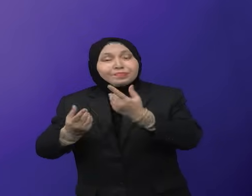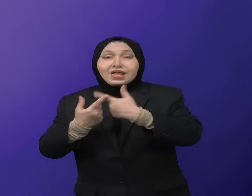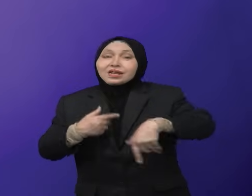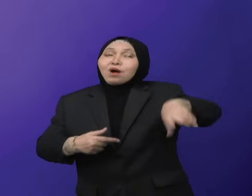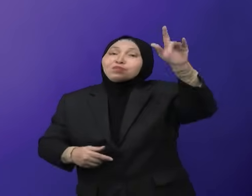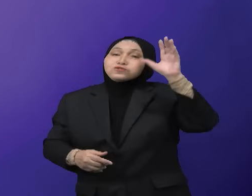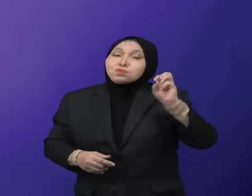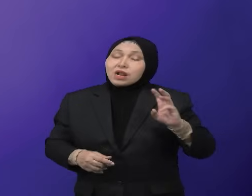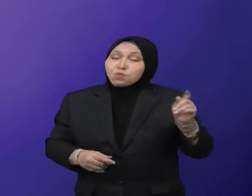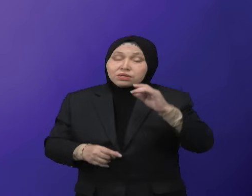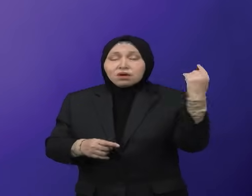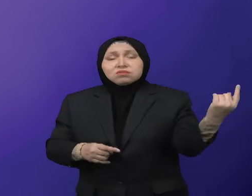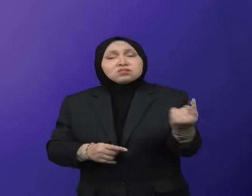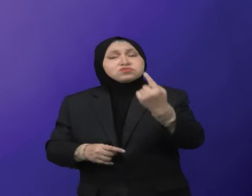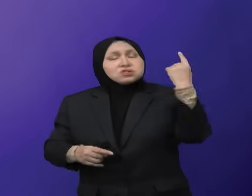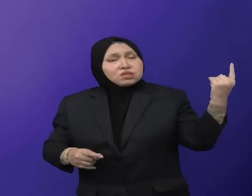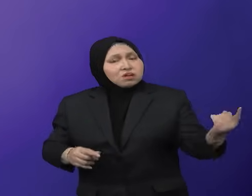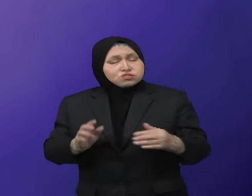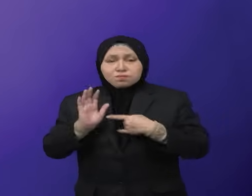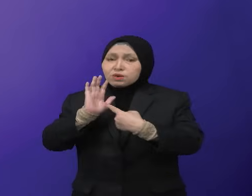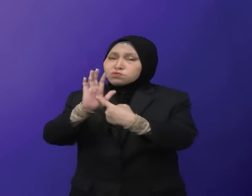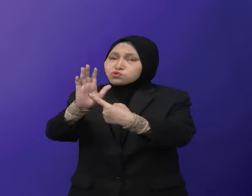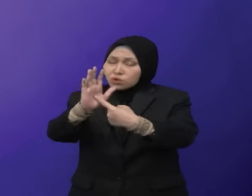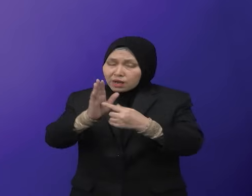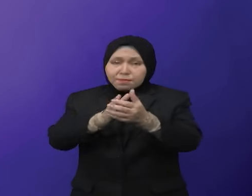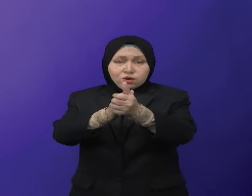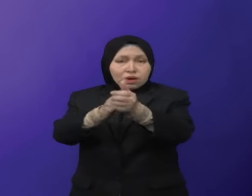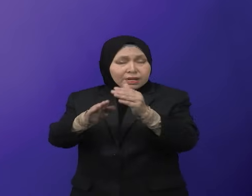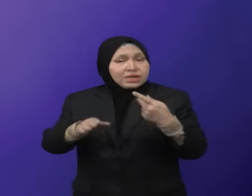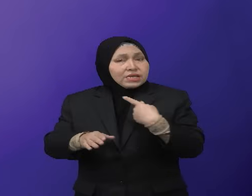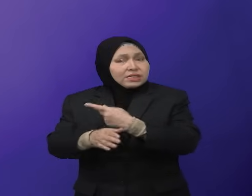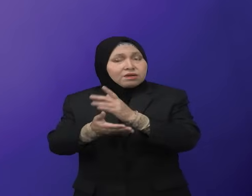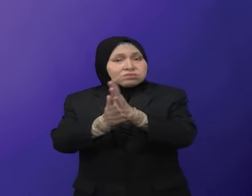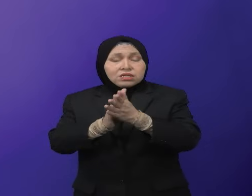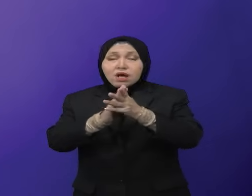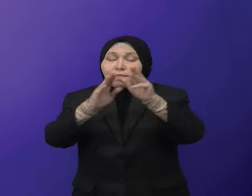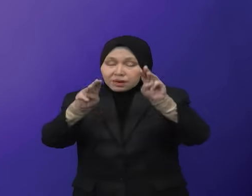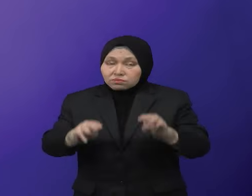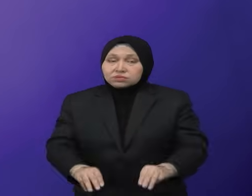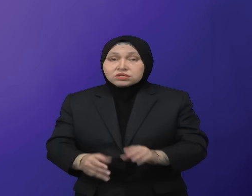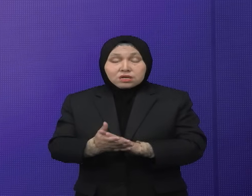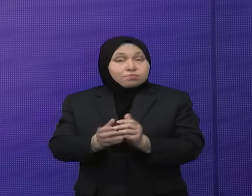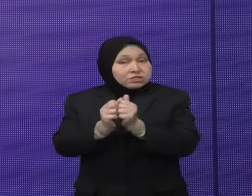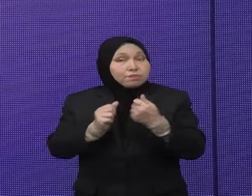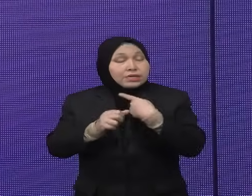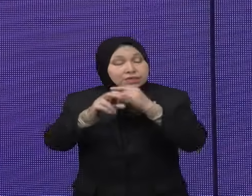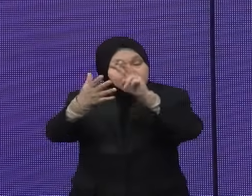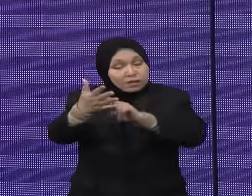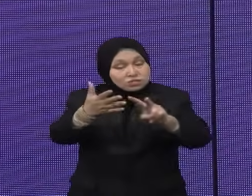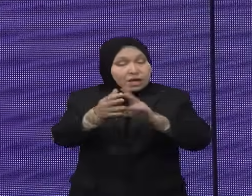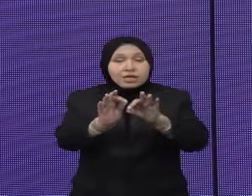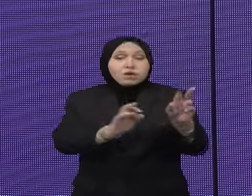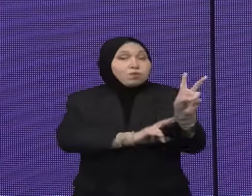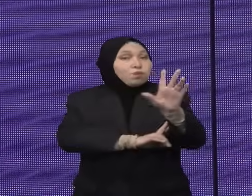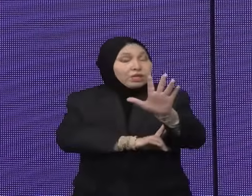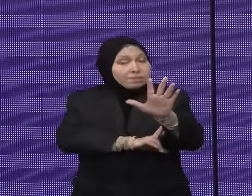SWT yang sentiasa menunjukkan panduan kepada kita sebagai umat manusia. Mari sama-sama kita membaca ayat